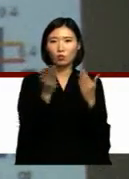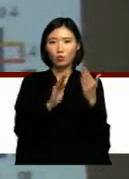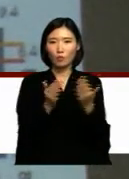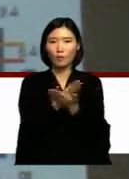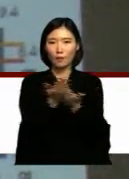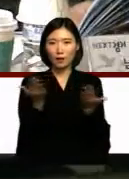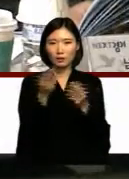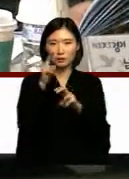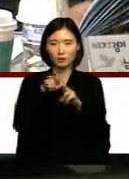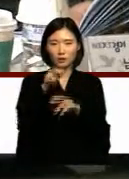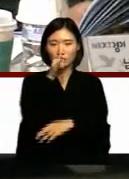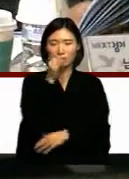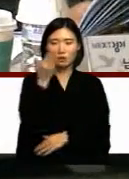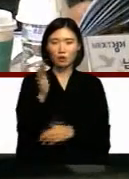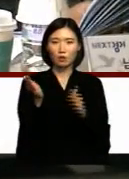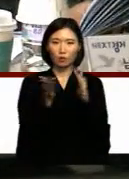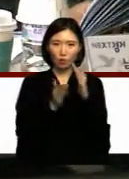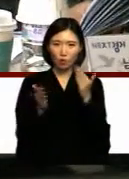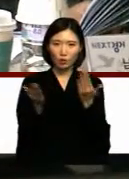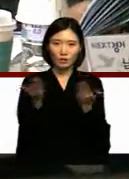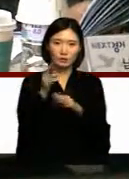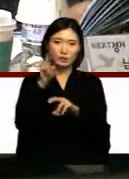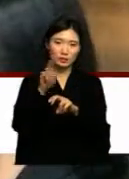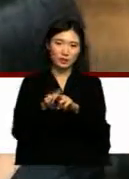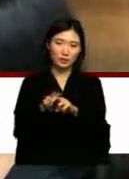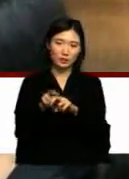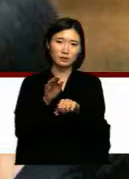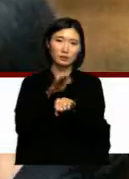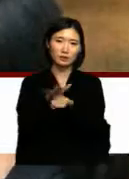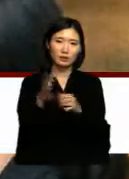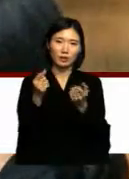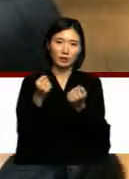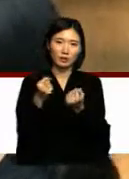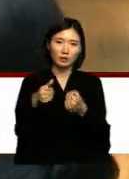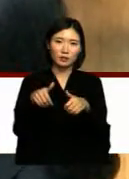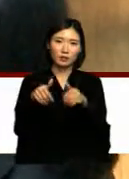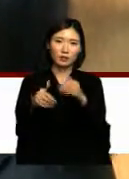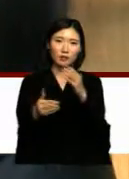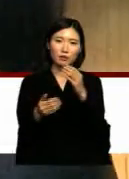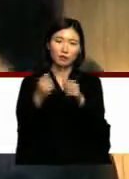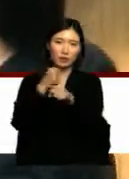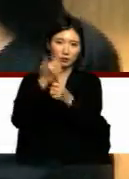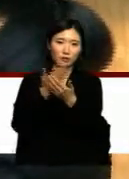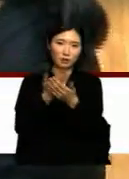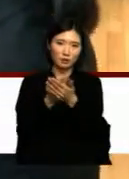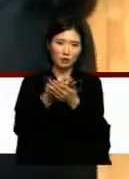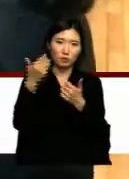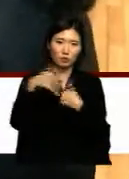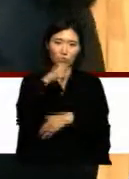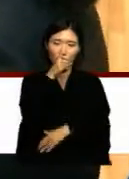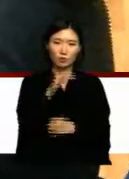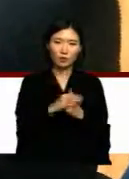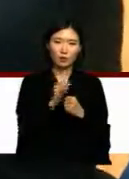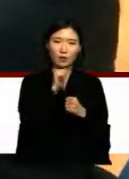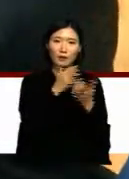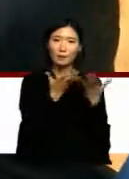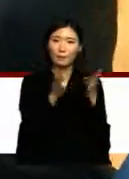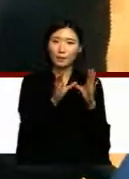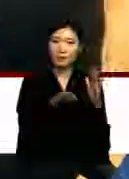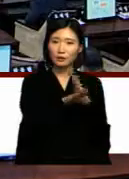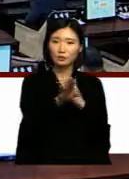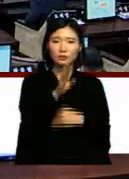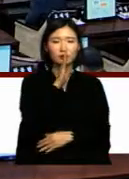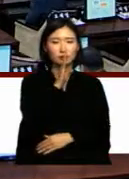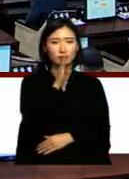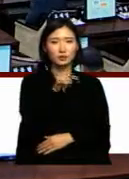일자리가 있는데 공공형 일자리를 좀 많이 만들어 달라. 또 이런 얘기도 나왔었고요. 저소득층 가구에게